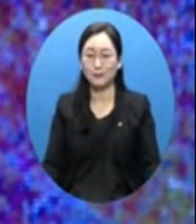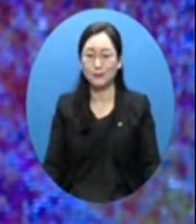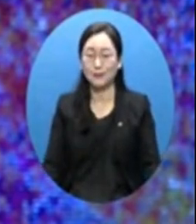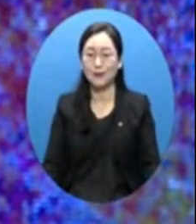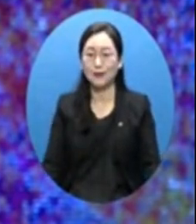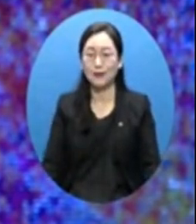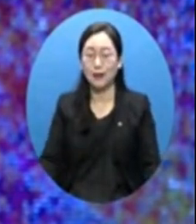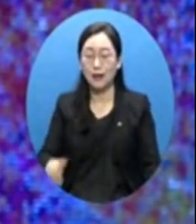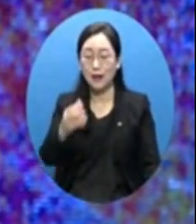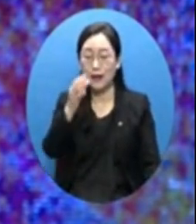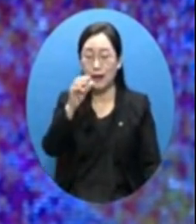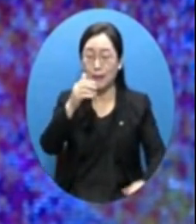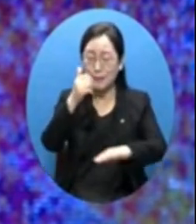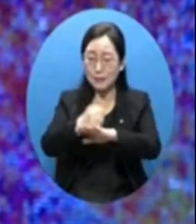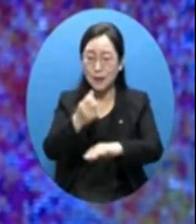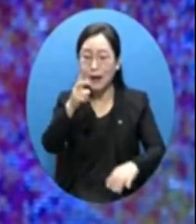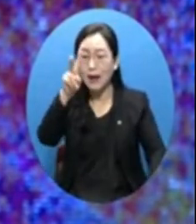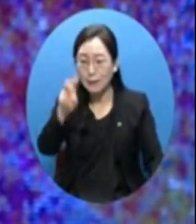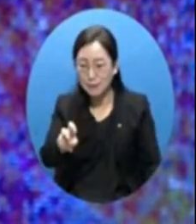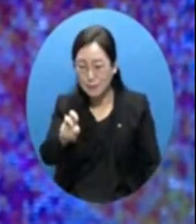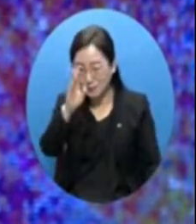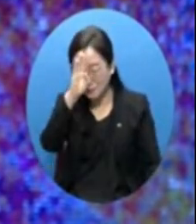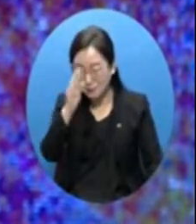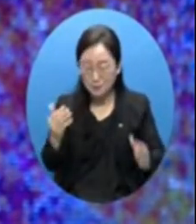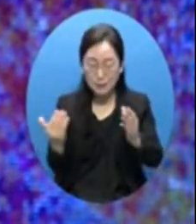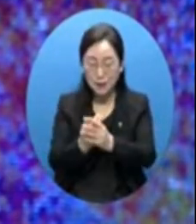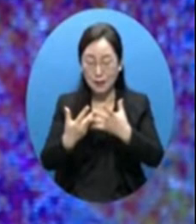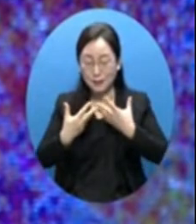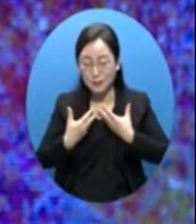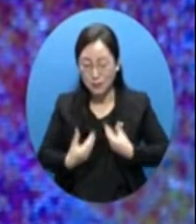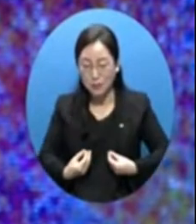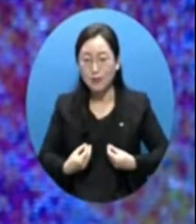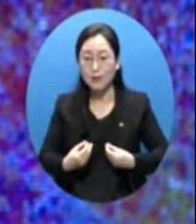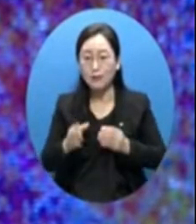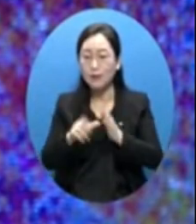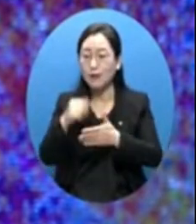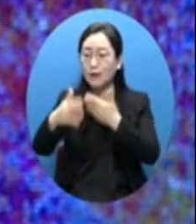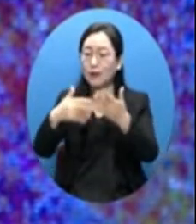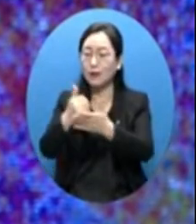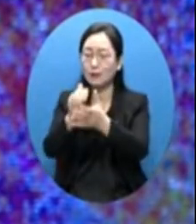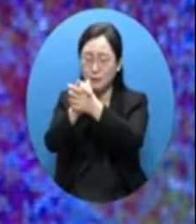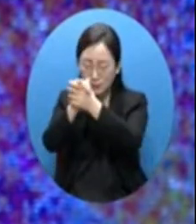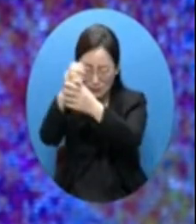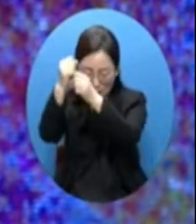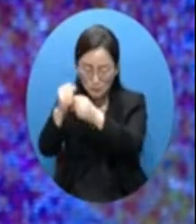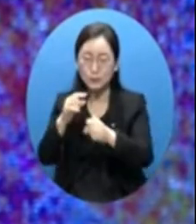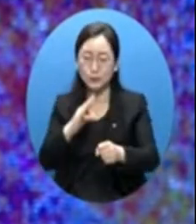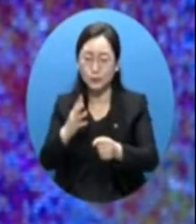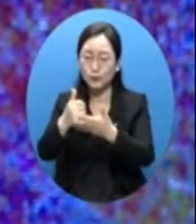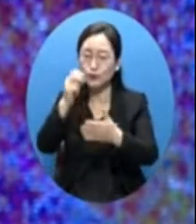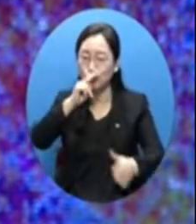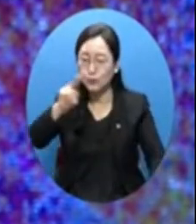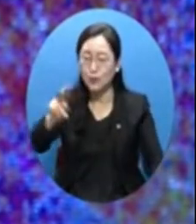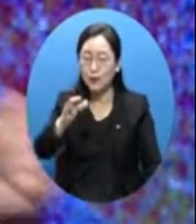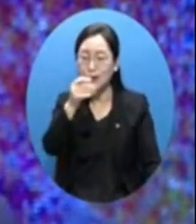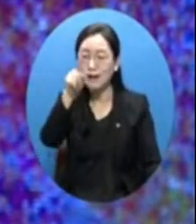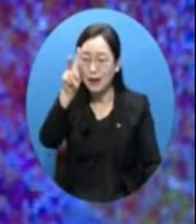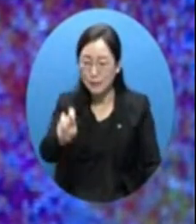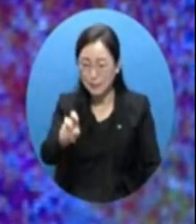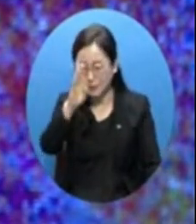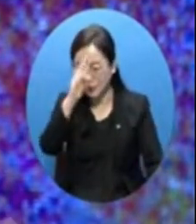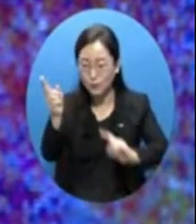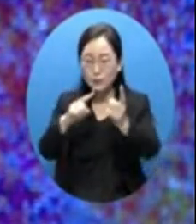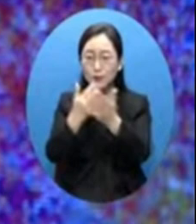말기암이 걸려서 절망에 처한 사람이 나갈 길은 하나님 앞에 기도하는 것밖에 없습니다. 주여 나를 이 암에서